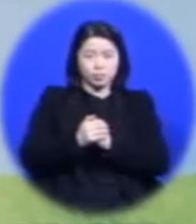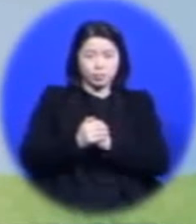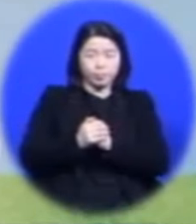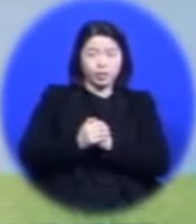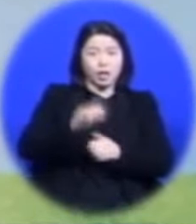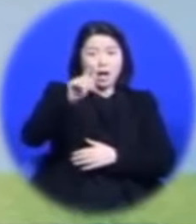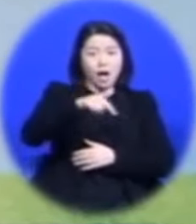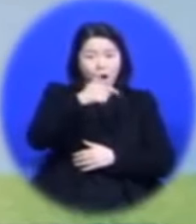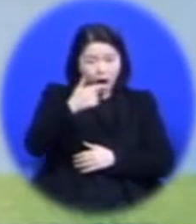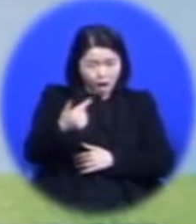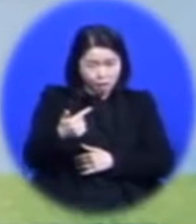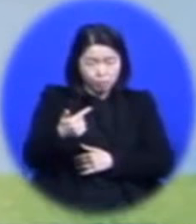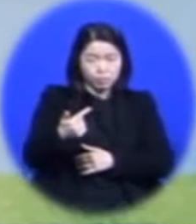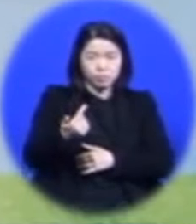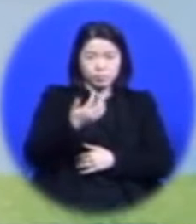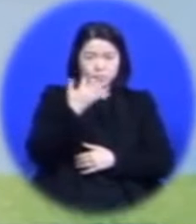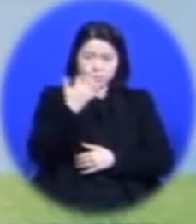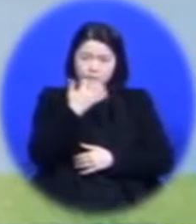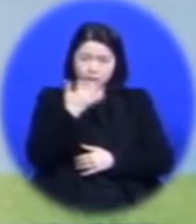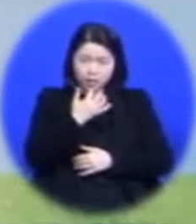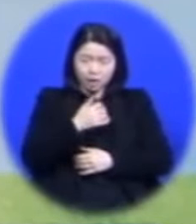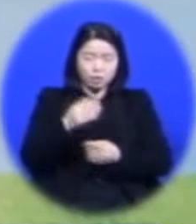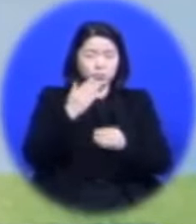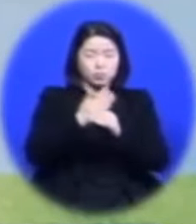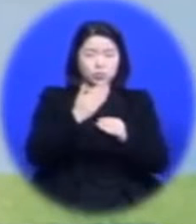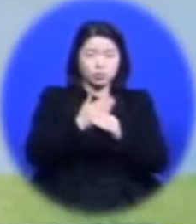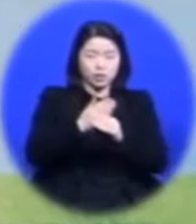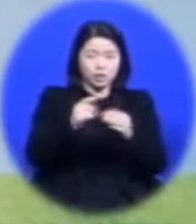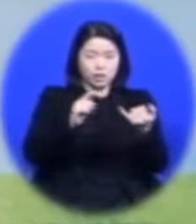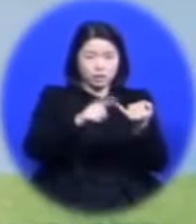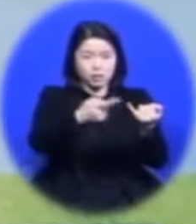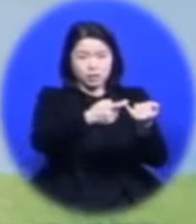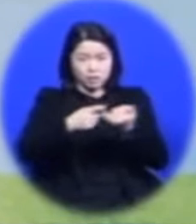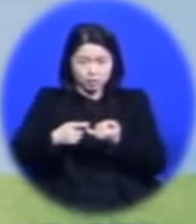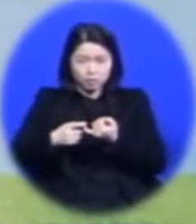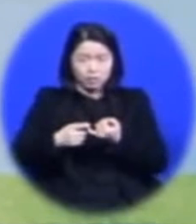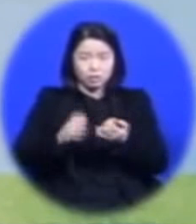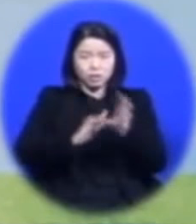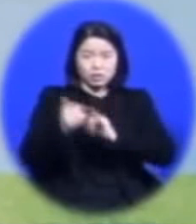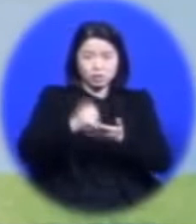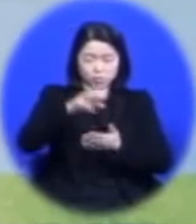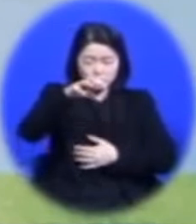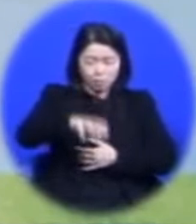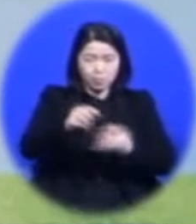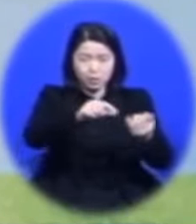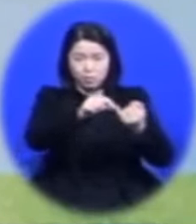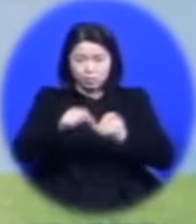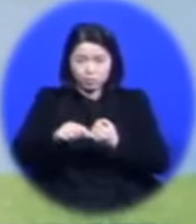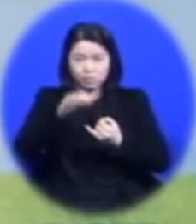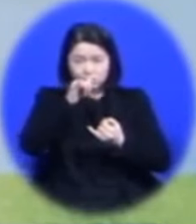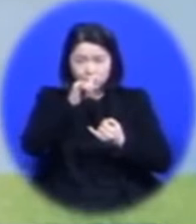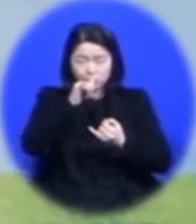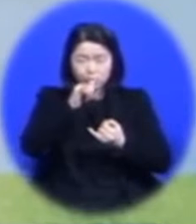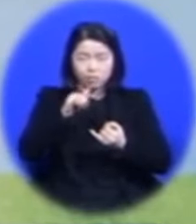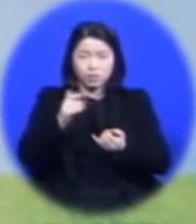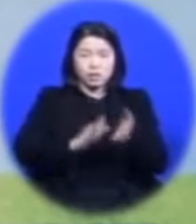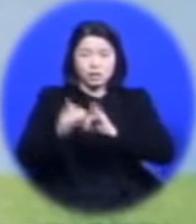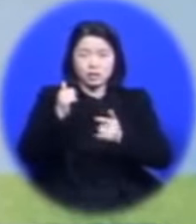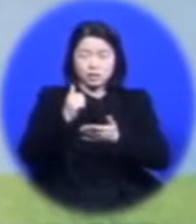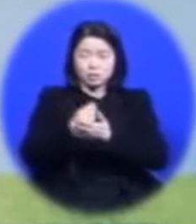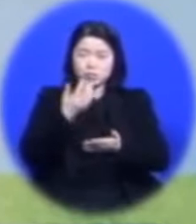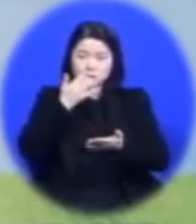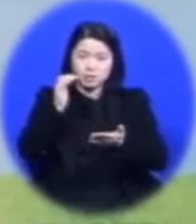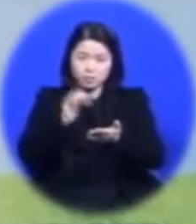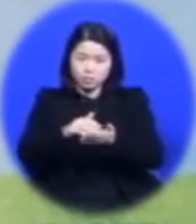간음하다가 현장에서 잡힌 여자가 예수님 앞에 끌려왔습니다 예수님께서 돌들고 던지려는